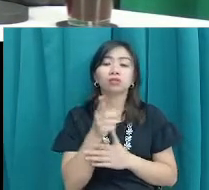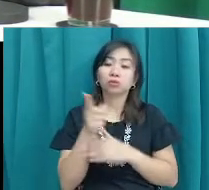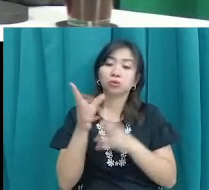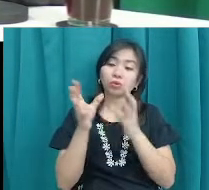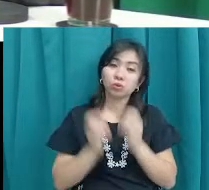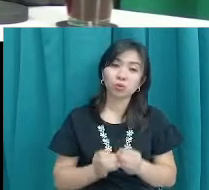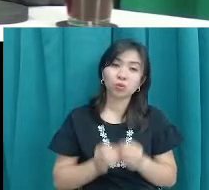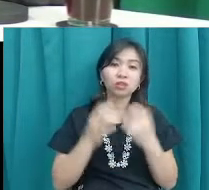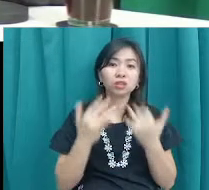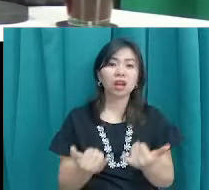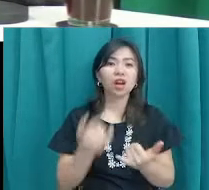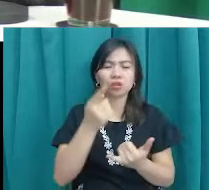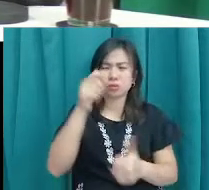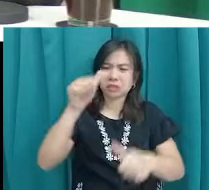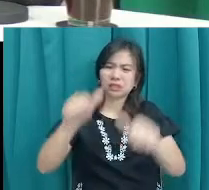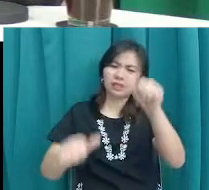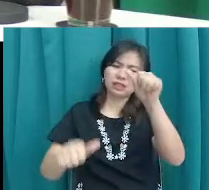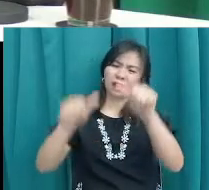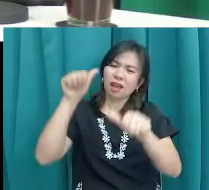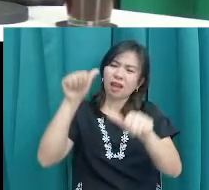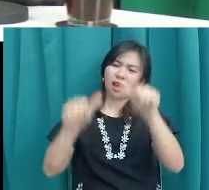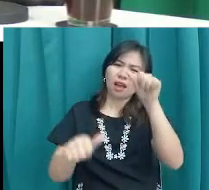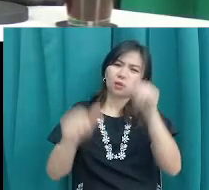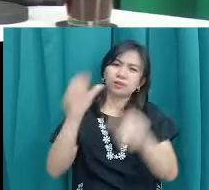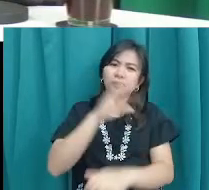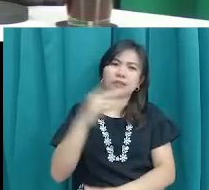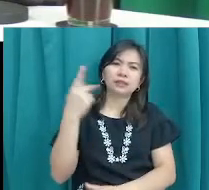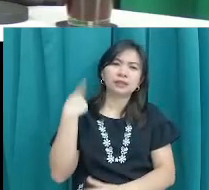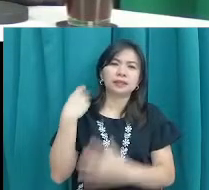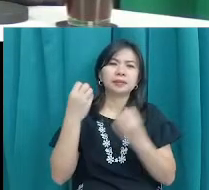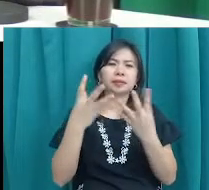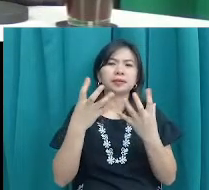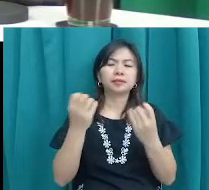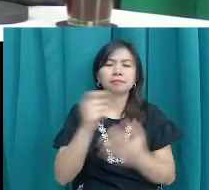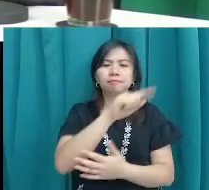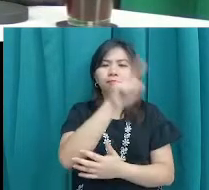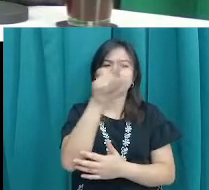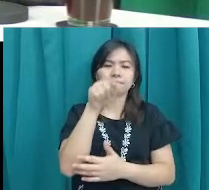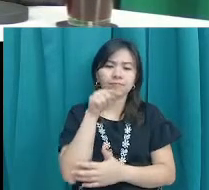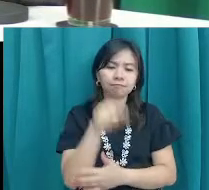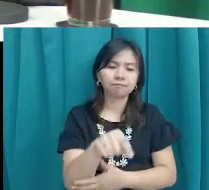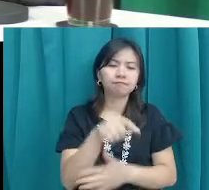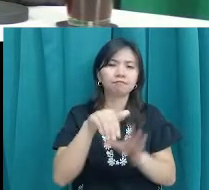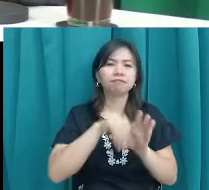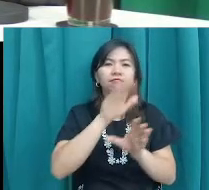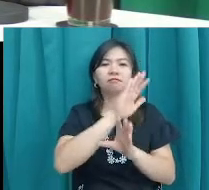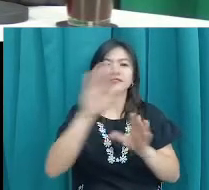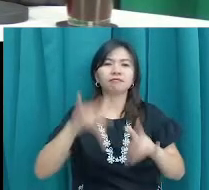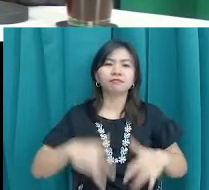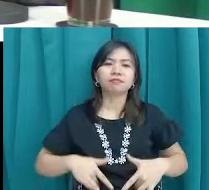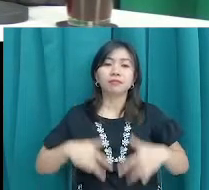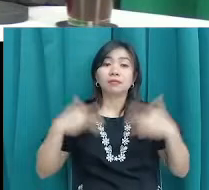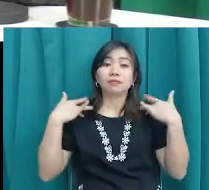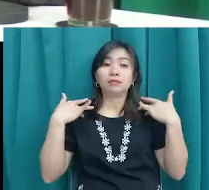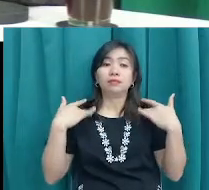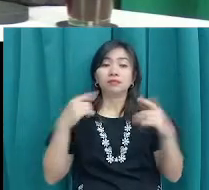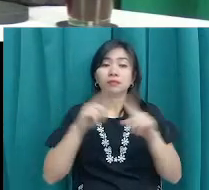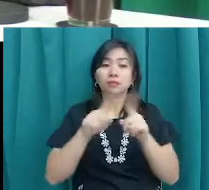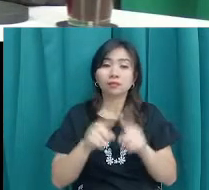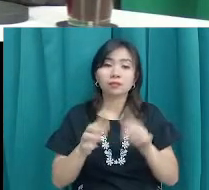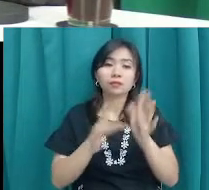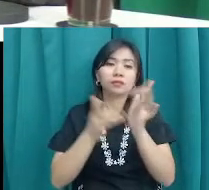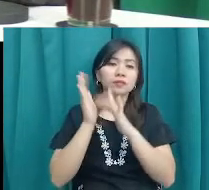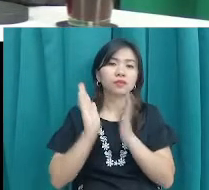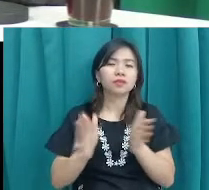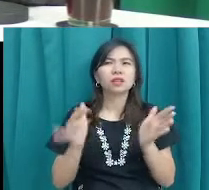pagiging disipulo mo, tatanungin mo na. Magkakaroon ka ng maraming katanungan sa buhay Kristiyano mo pagka ikaw ay naging exceeding sorrowful. Kaya lagi